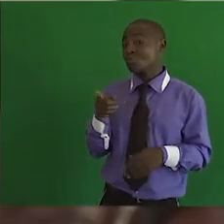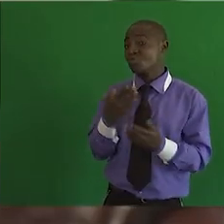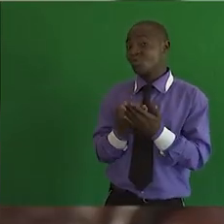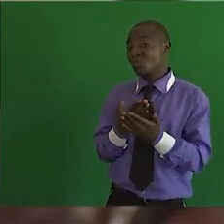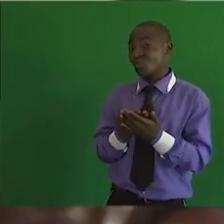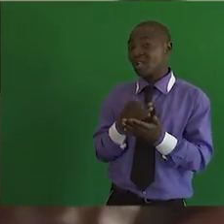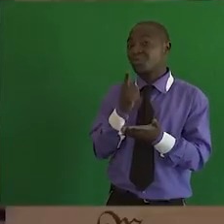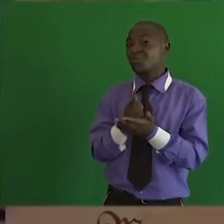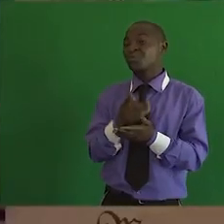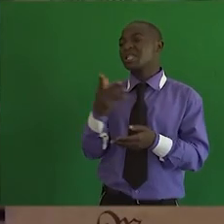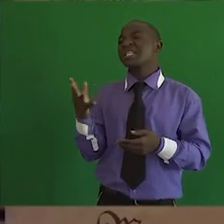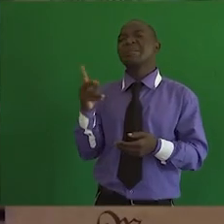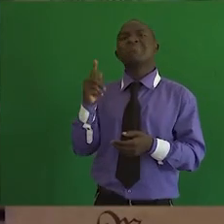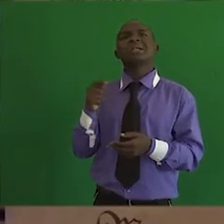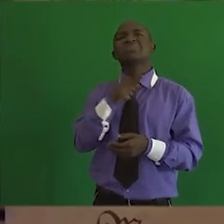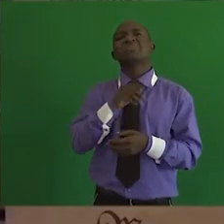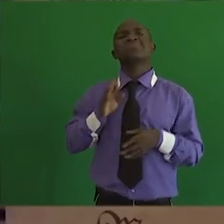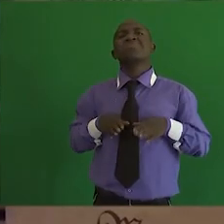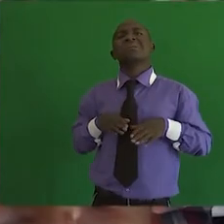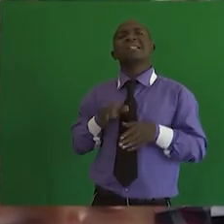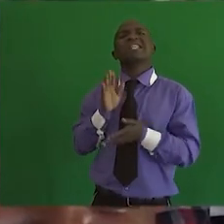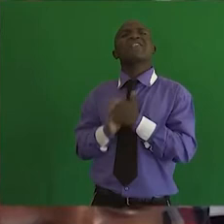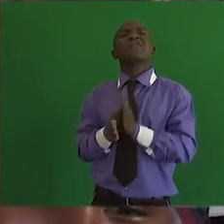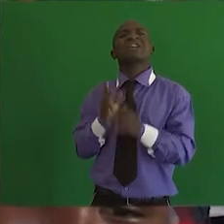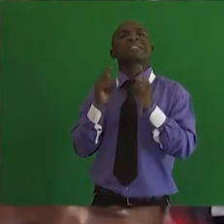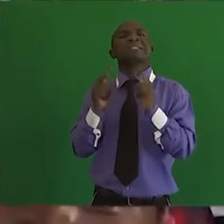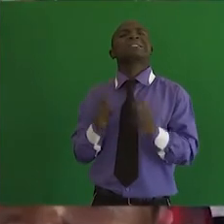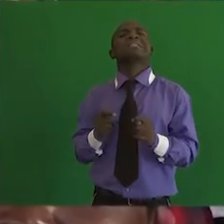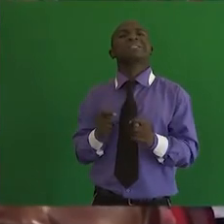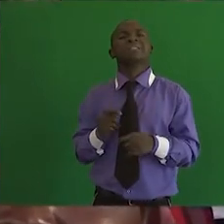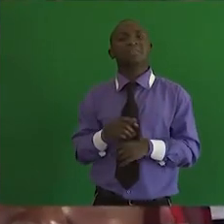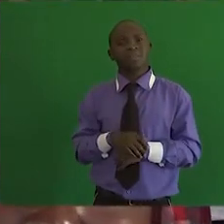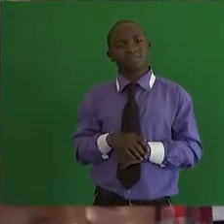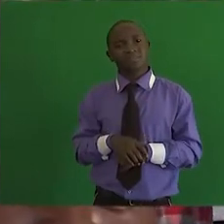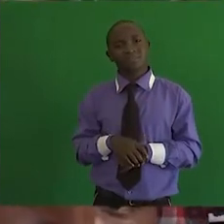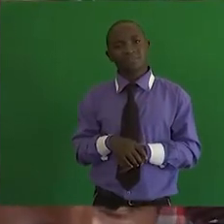Ndo dambudziko randinoona iroro. Mashoko makukuta ari kutaurwa.